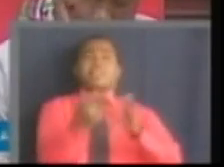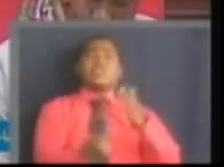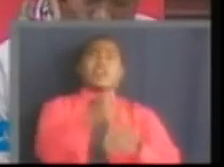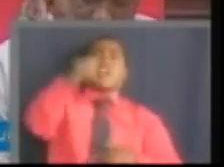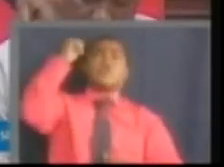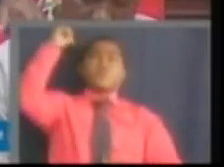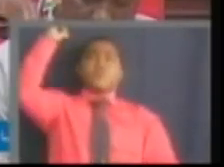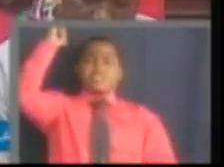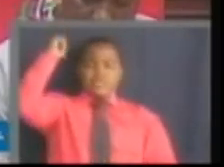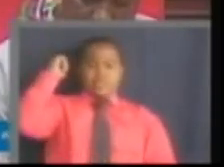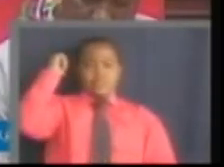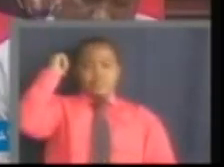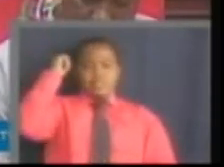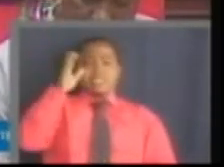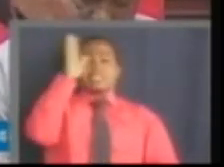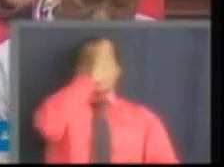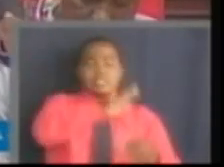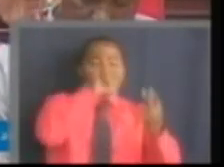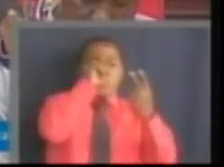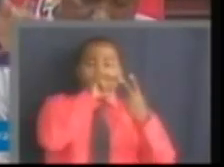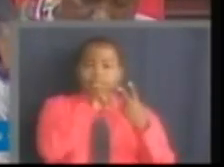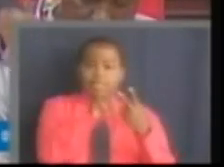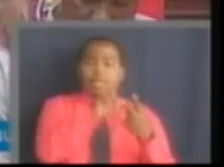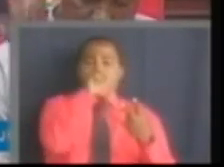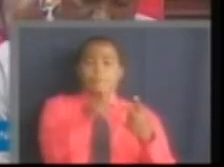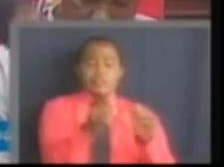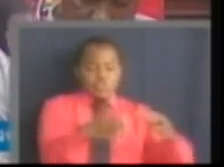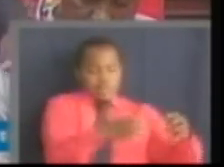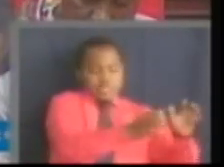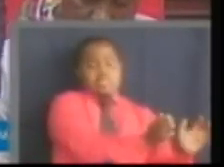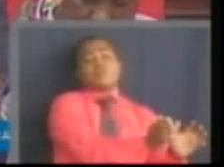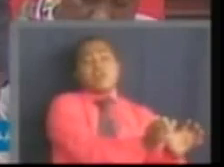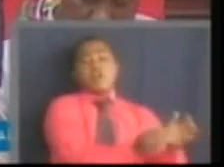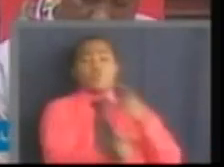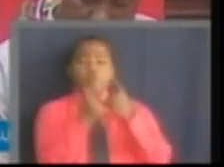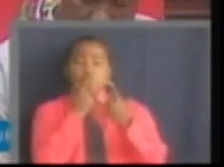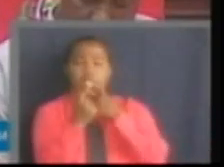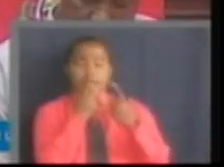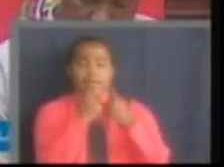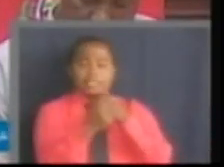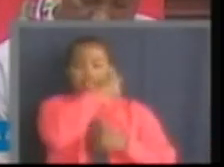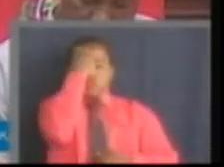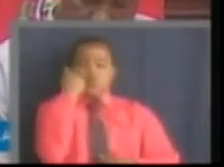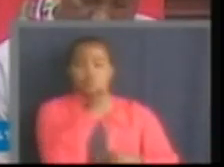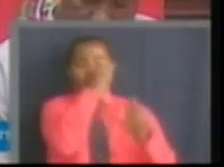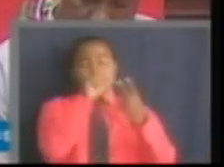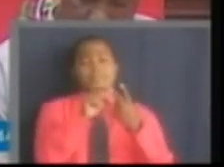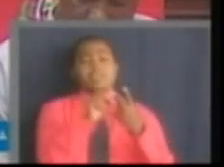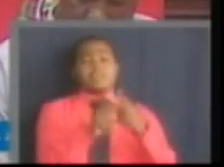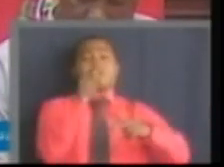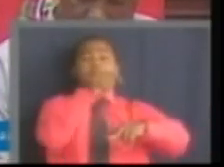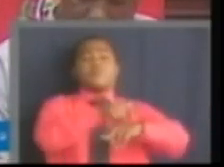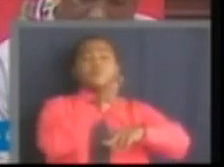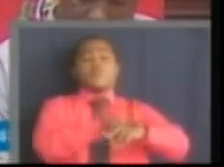hapa, siku mbili ambazo zilikuwa zimetengwa kwa ajili ya kujadili sura mbili, muda ulikuwa